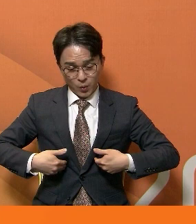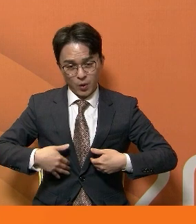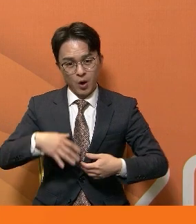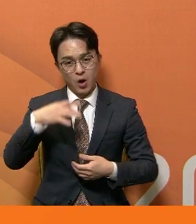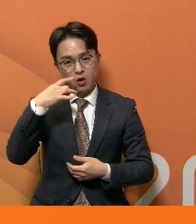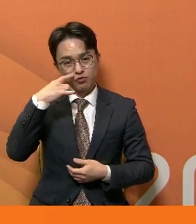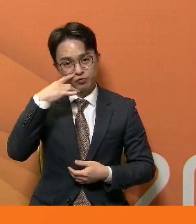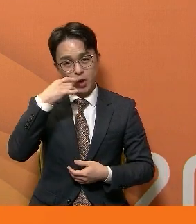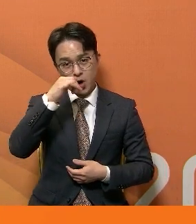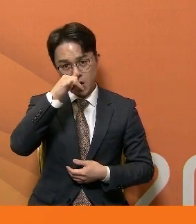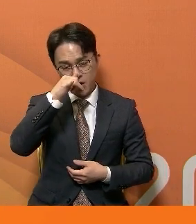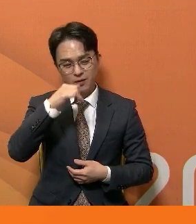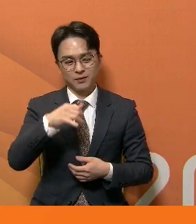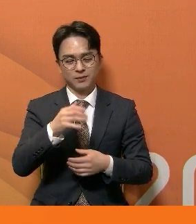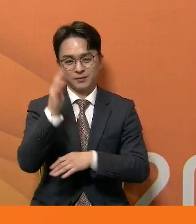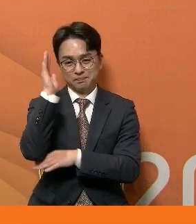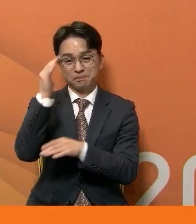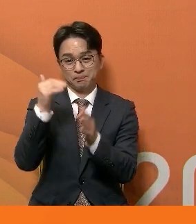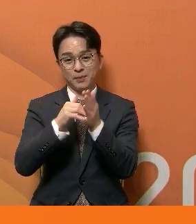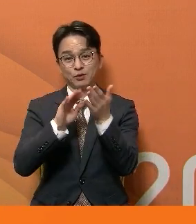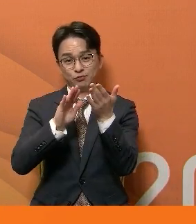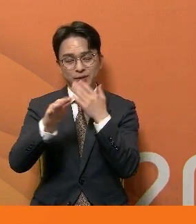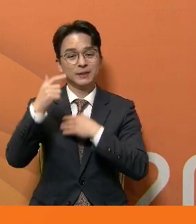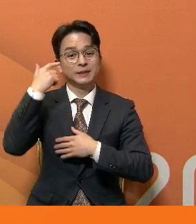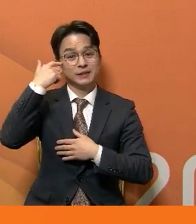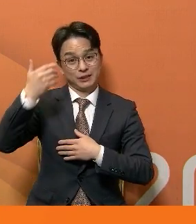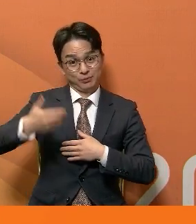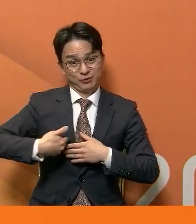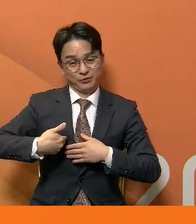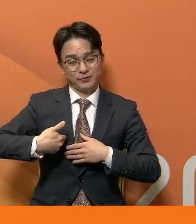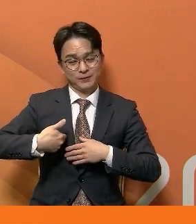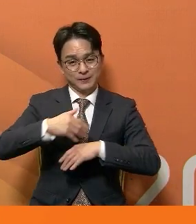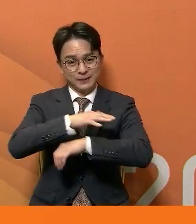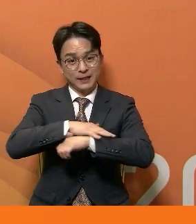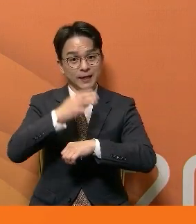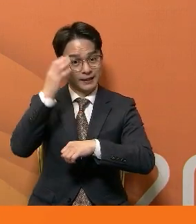자세하게 설명을 드릴 수 있도록 그렇게 하겠습니다